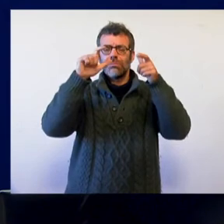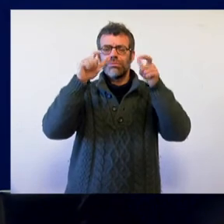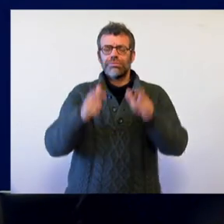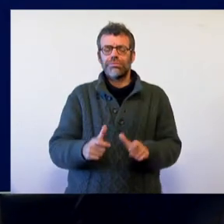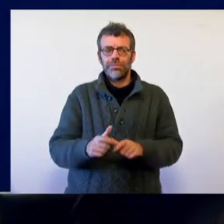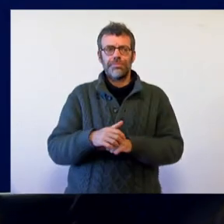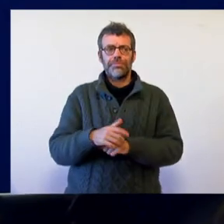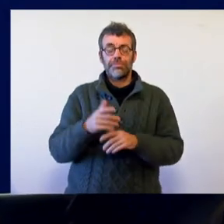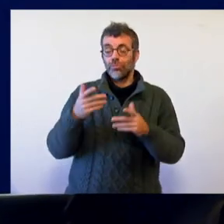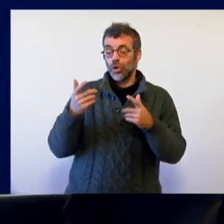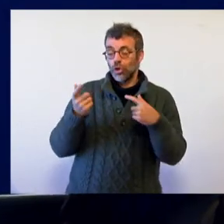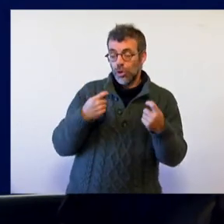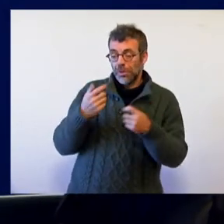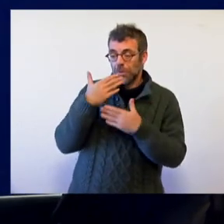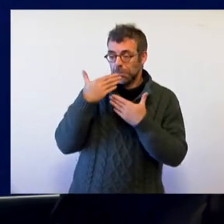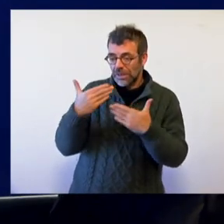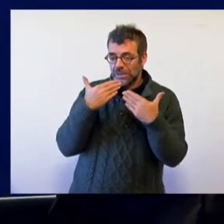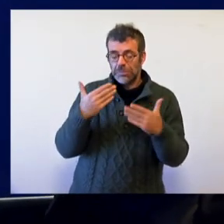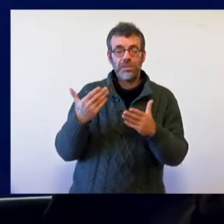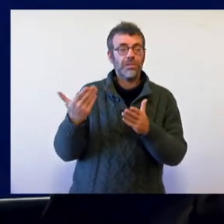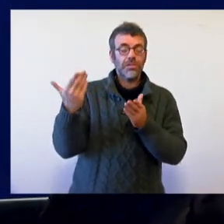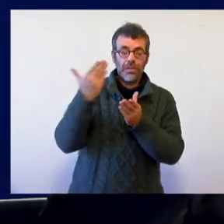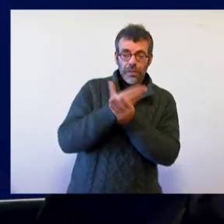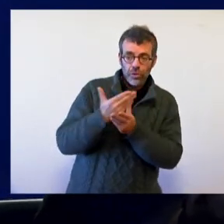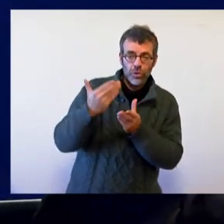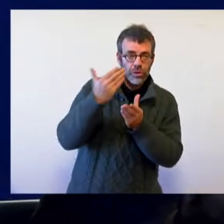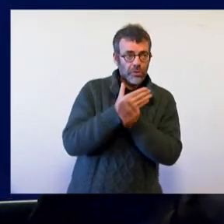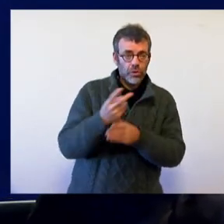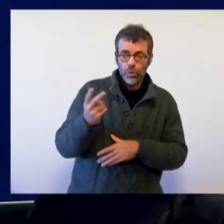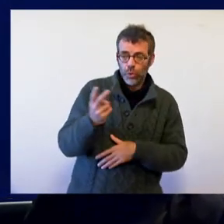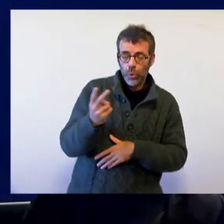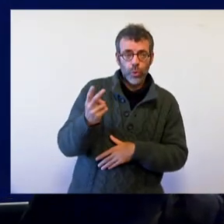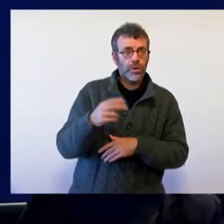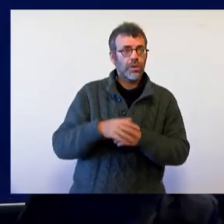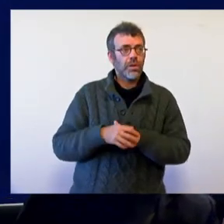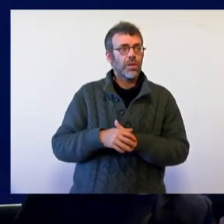vous remercient pour les deux interventions